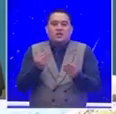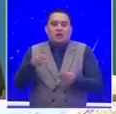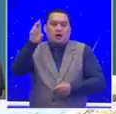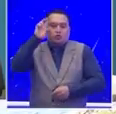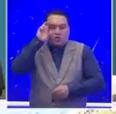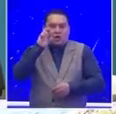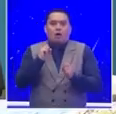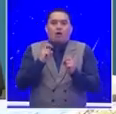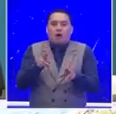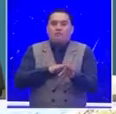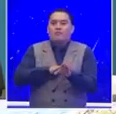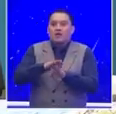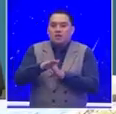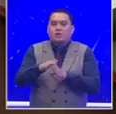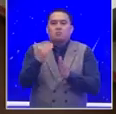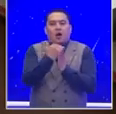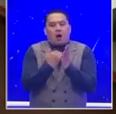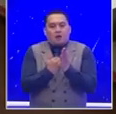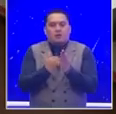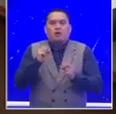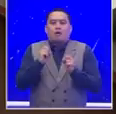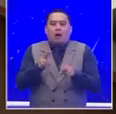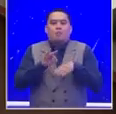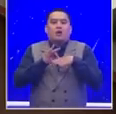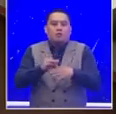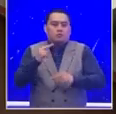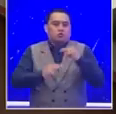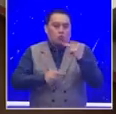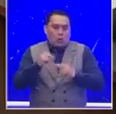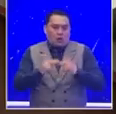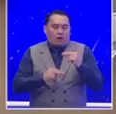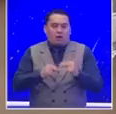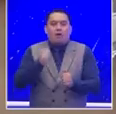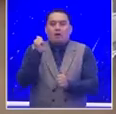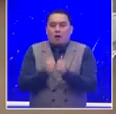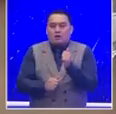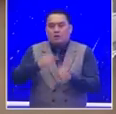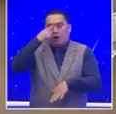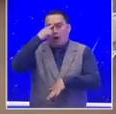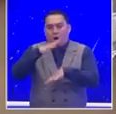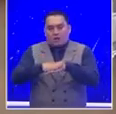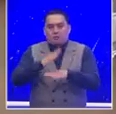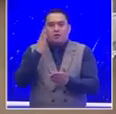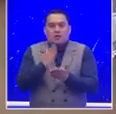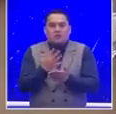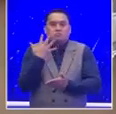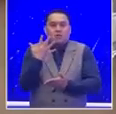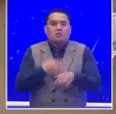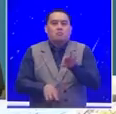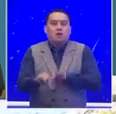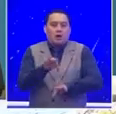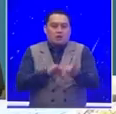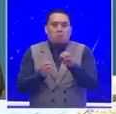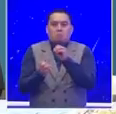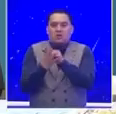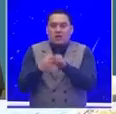идет реализация, как идет стройка. Каждый аким района, если у него есть 5 проектов, или